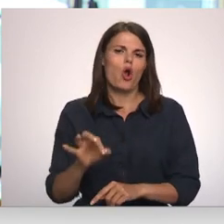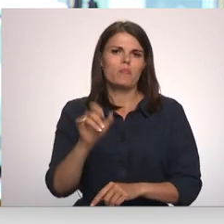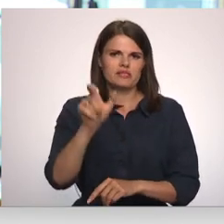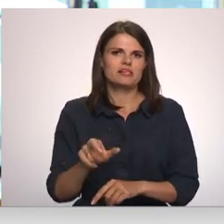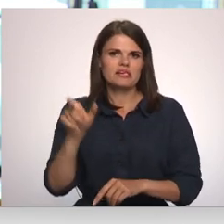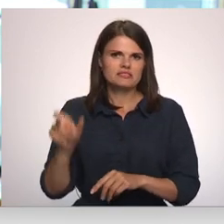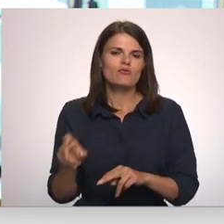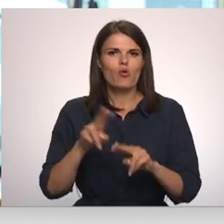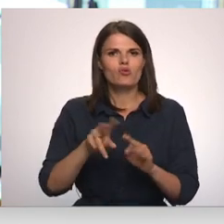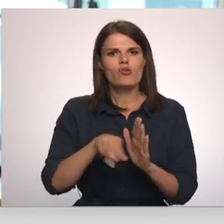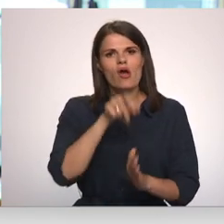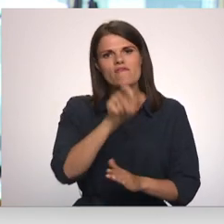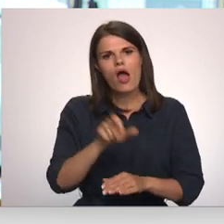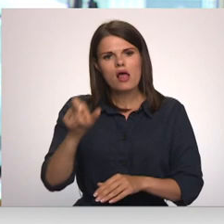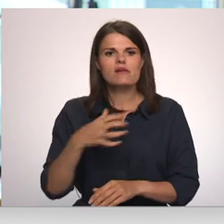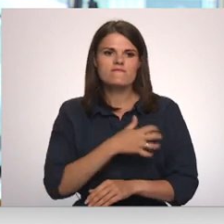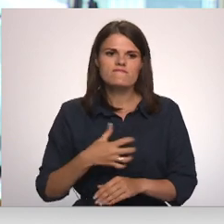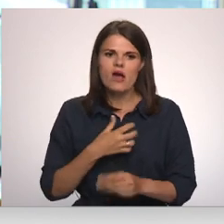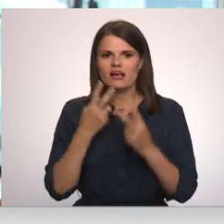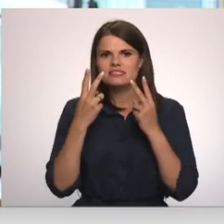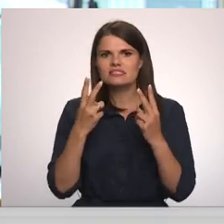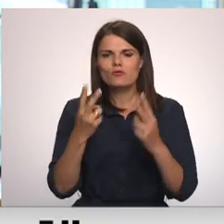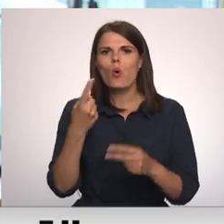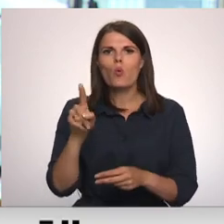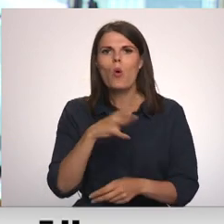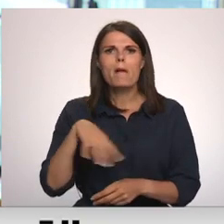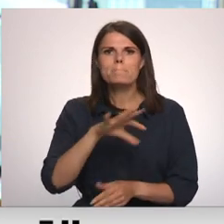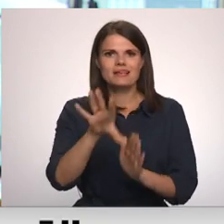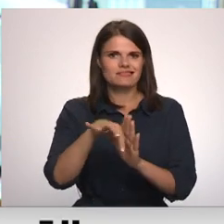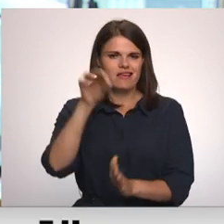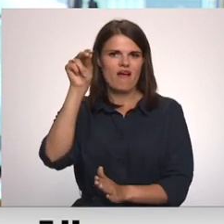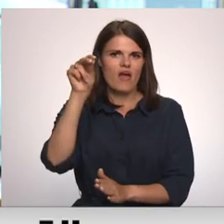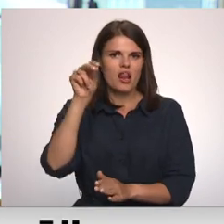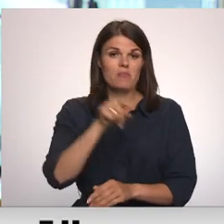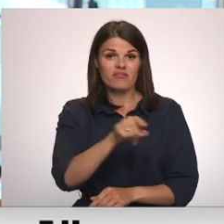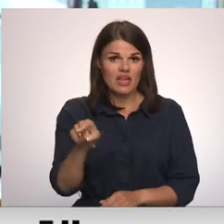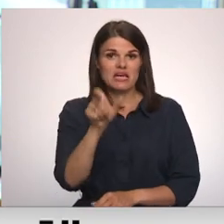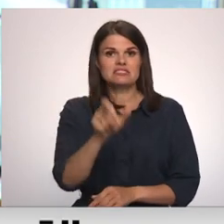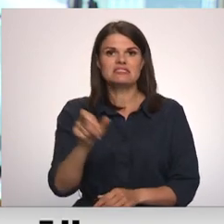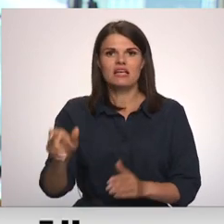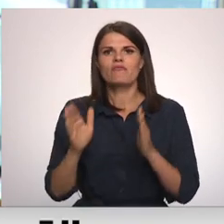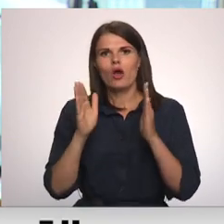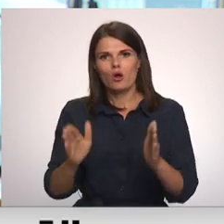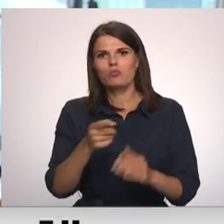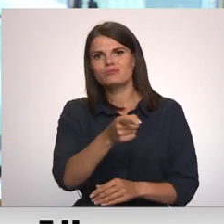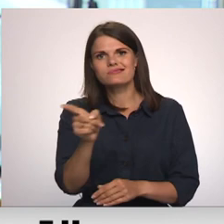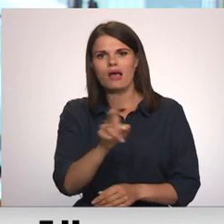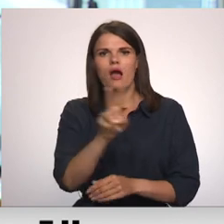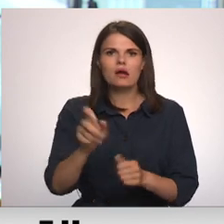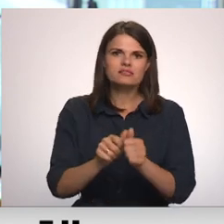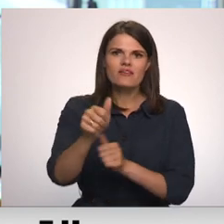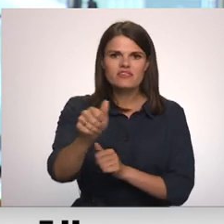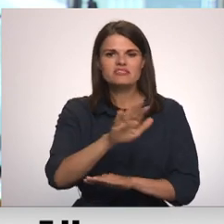no vēlētājiem ir jāskatās, ko mēs ievēlam. Tie cilvēki būs tie, kas virzīs vai nevirzīs. Ļoti